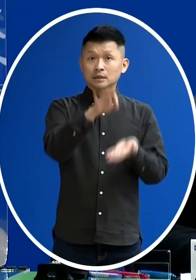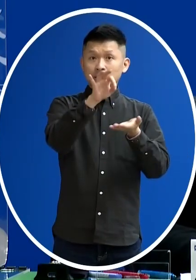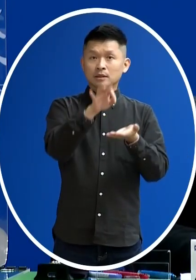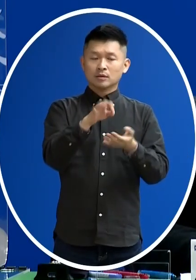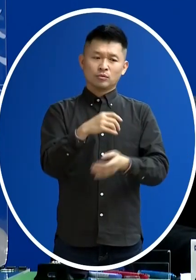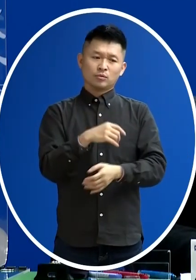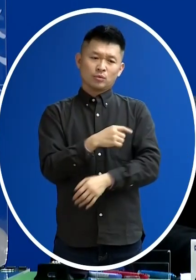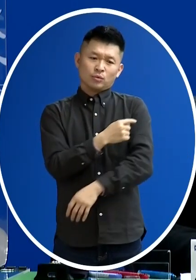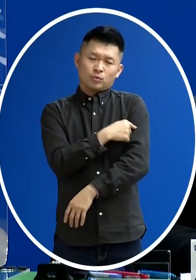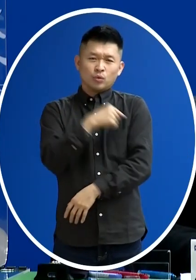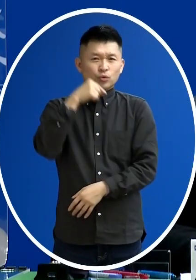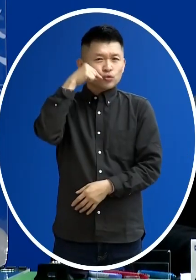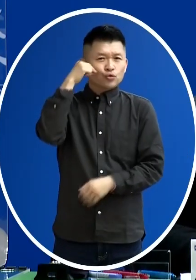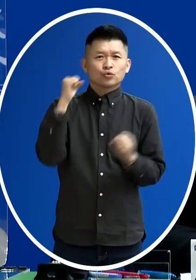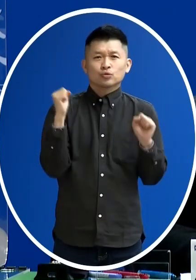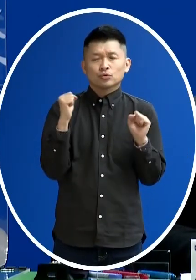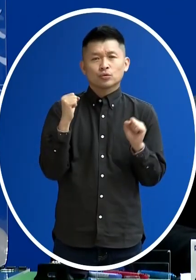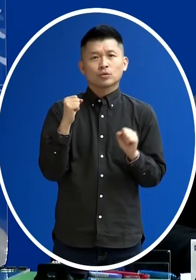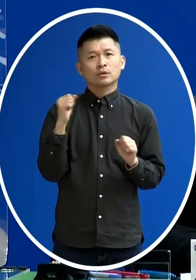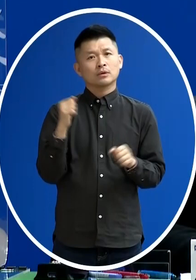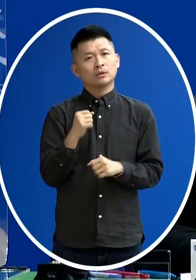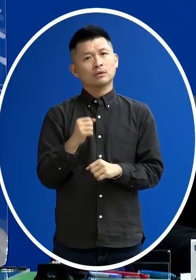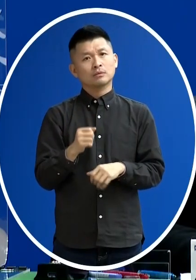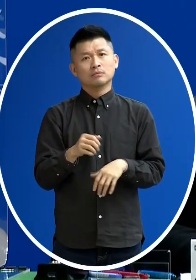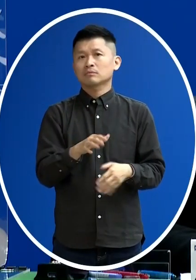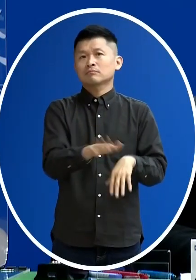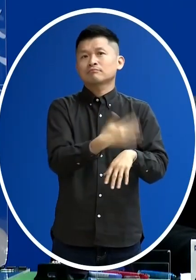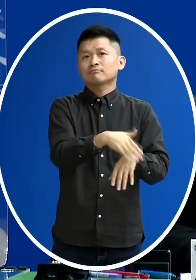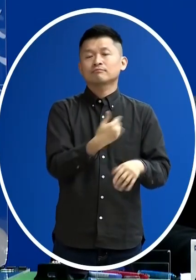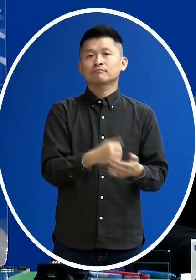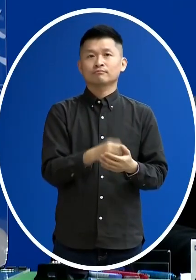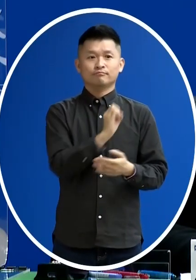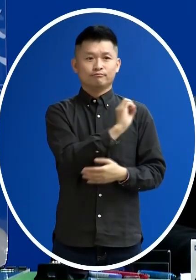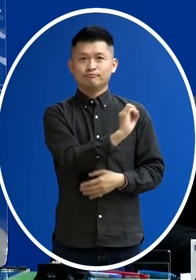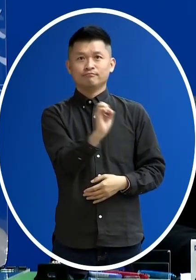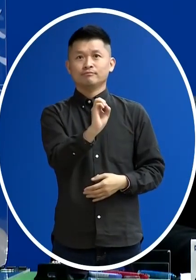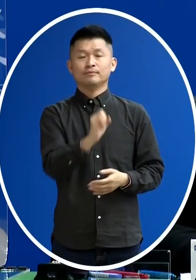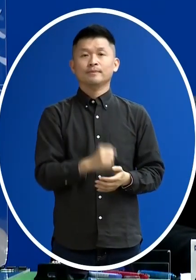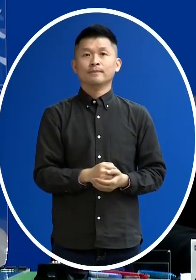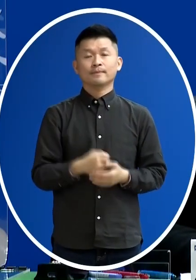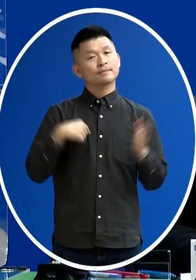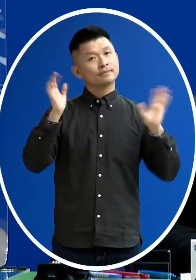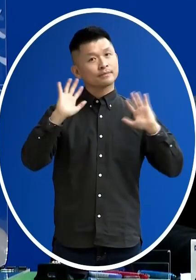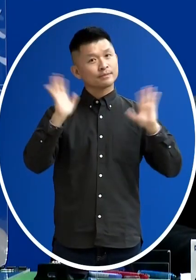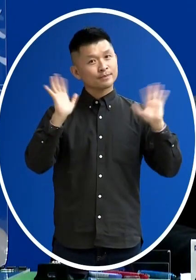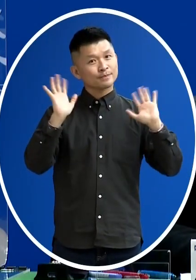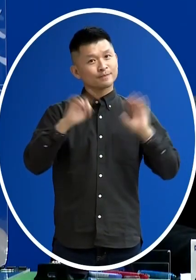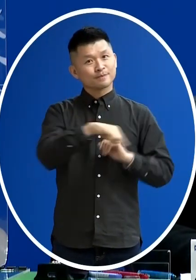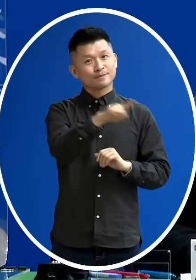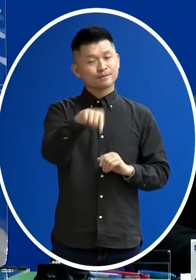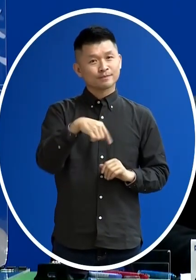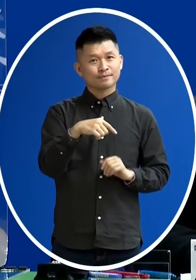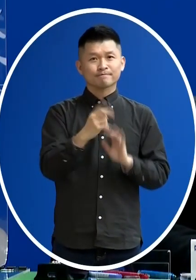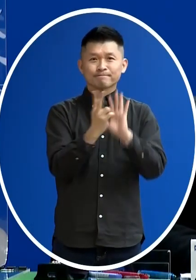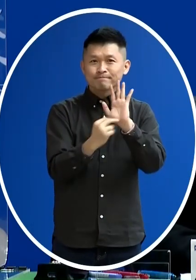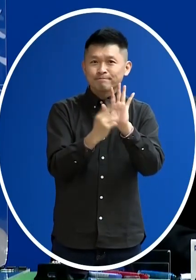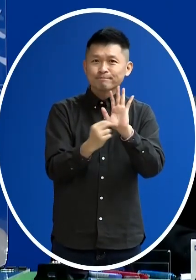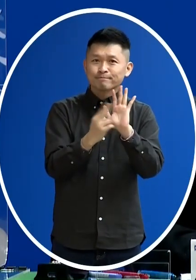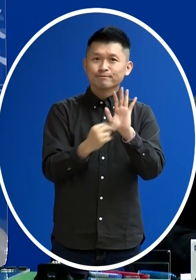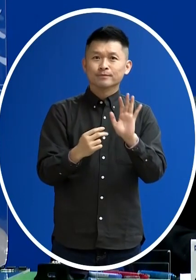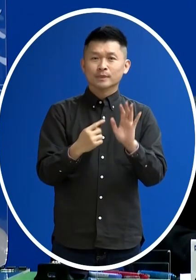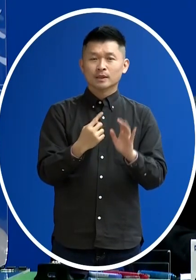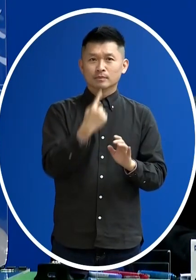这个肌肉酸痛、发冷甚至嗅味觉异常这样的症状，都是挂0但我想小朋友应该也 比较难以去描述说